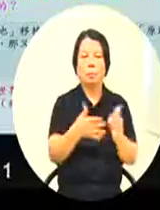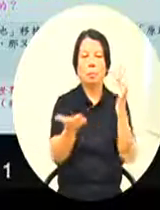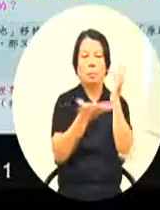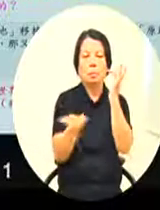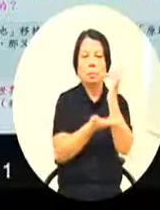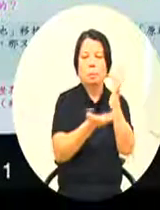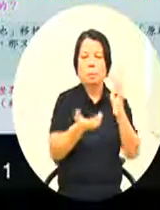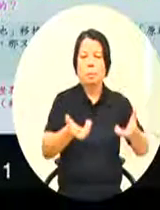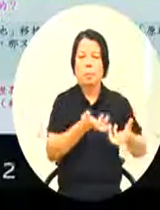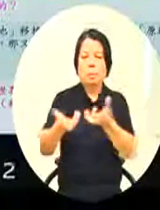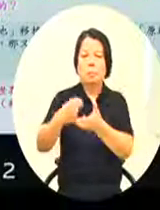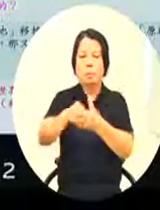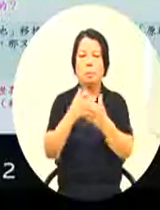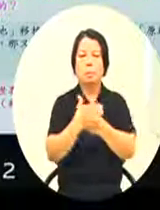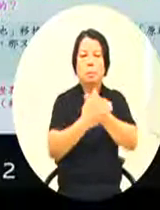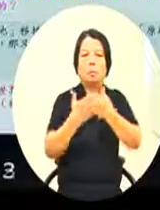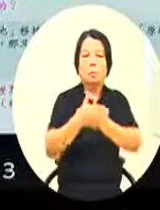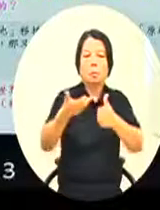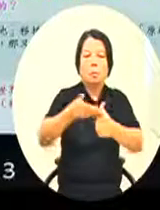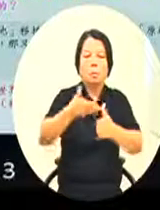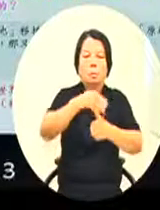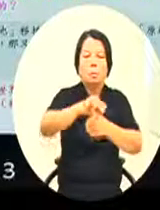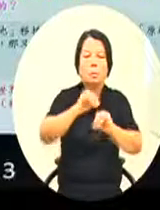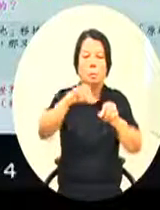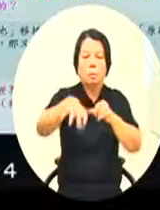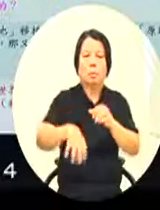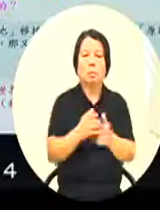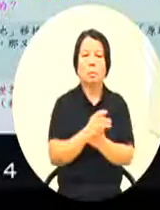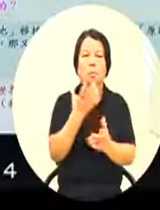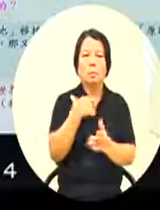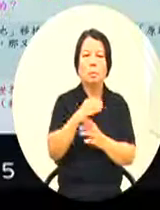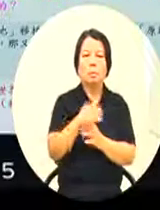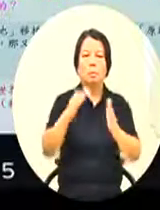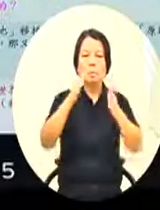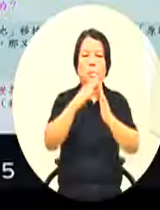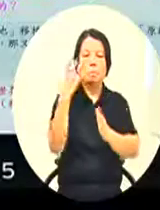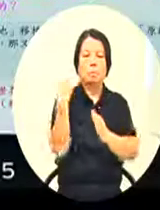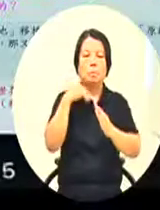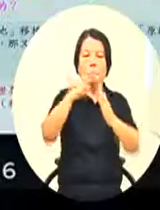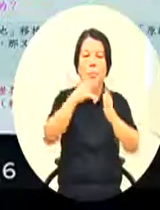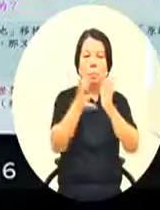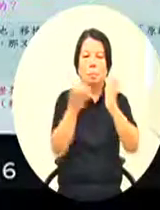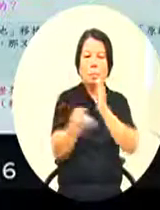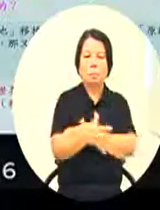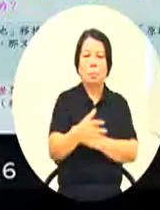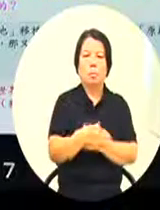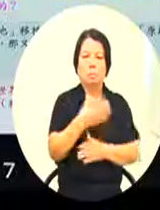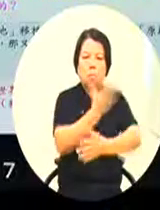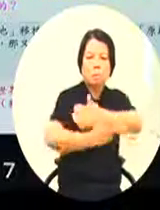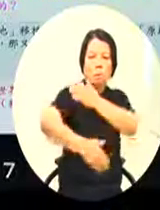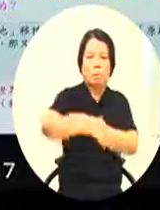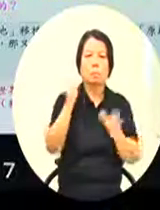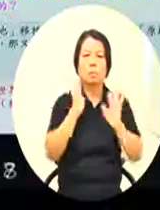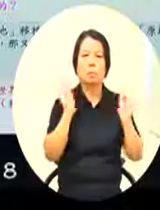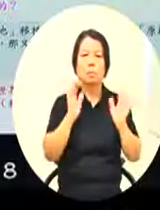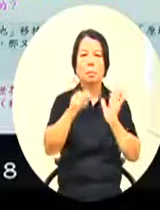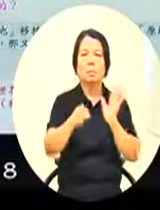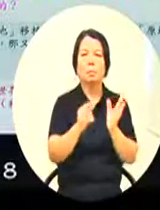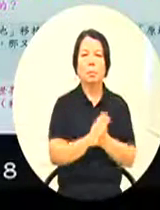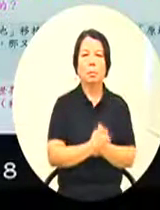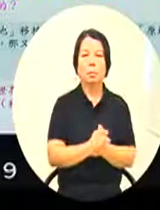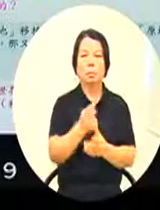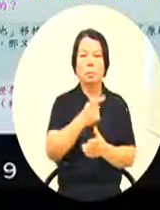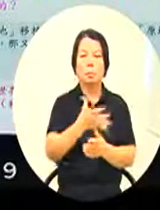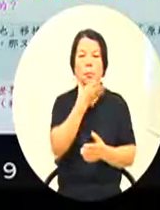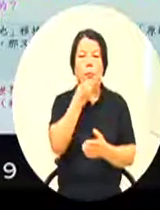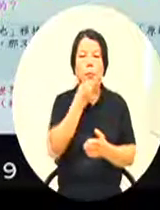原来的这些保育动物的栖息地，来拆老屋，而且是拆身障孩子们的这一些福